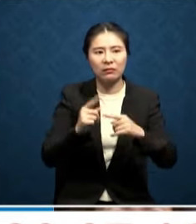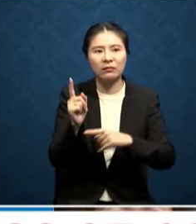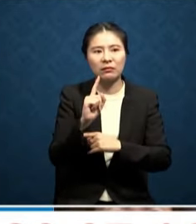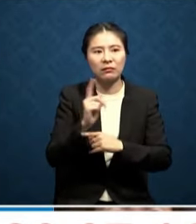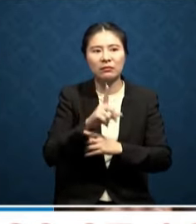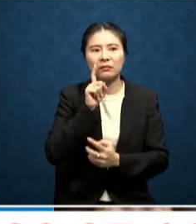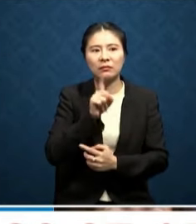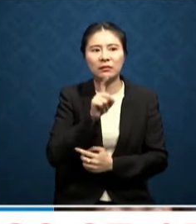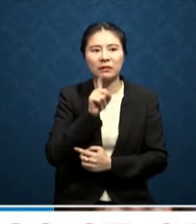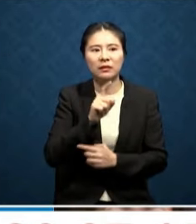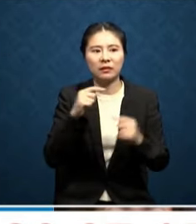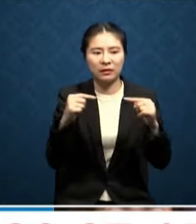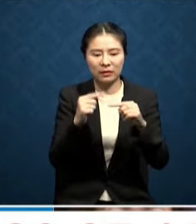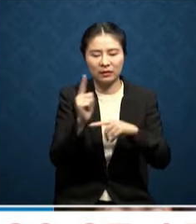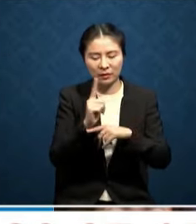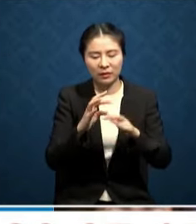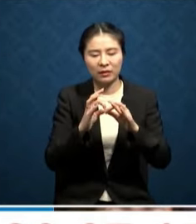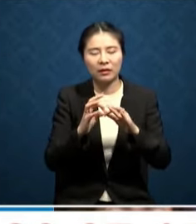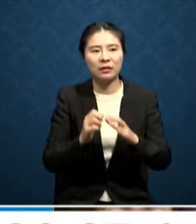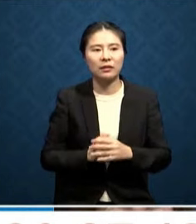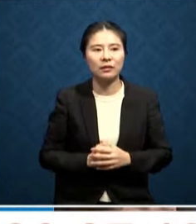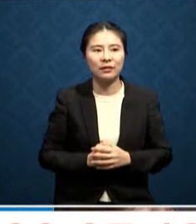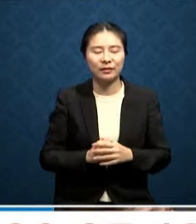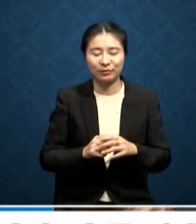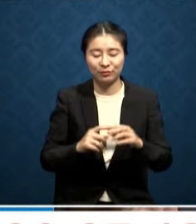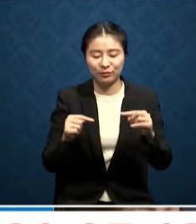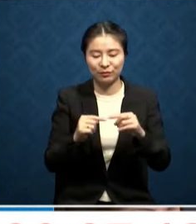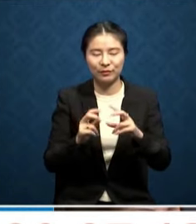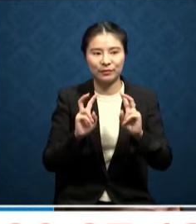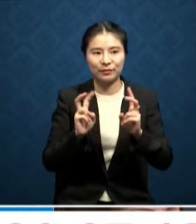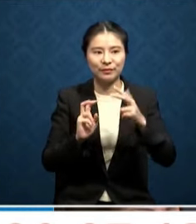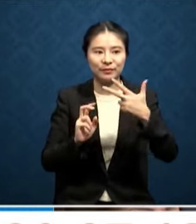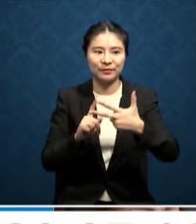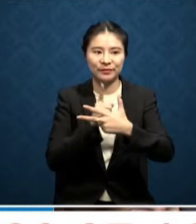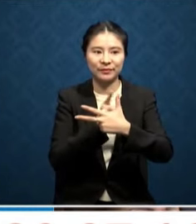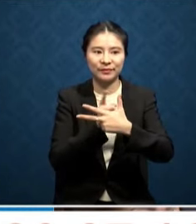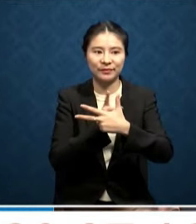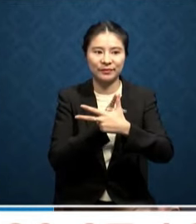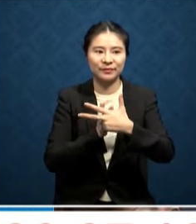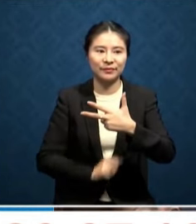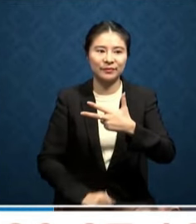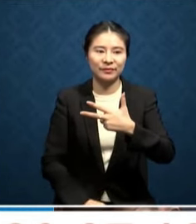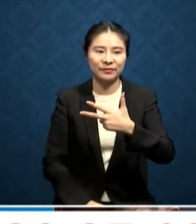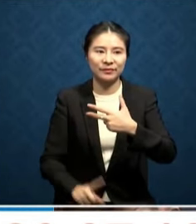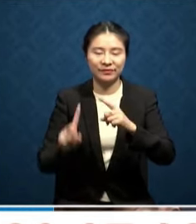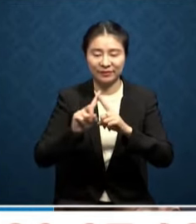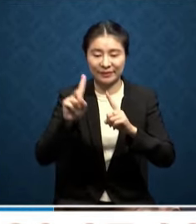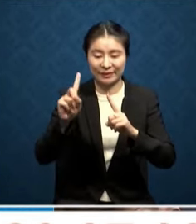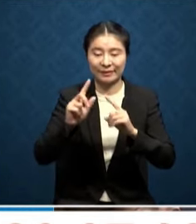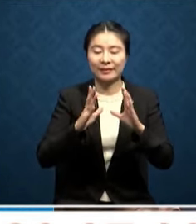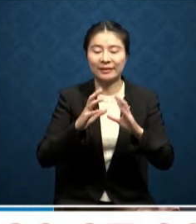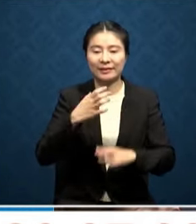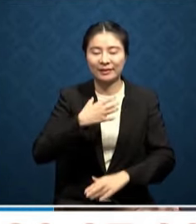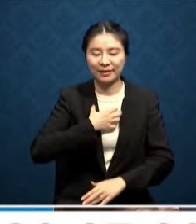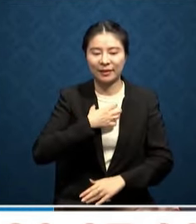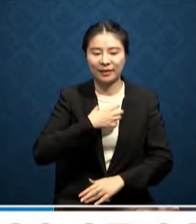ซักถามกับท่านทั้งหลายนั้น 3ประเด็นนะคะซึ่งเรื่องแรกที่เนอยากจะ